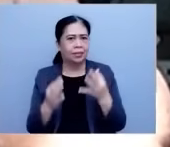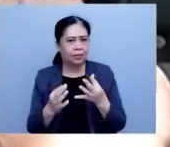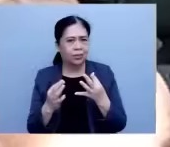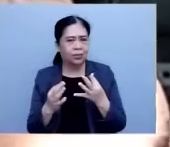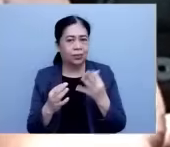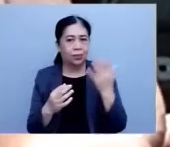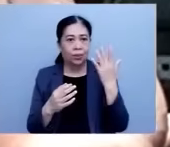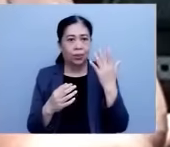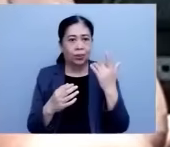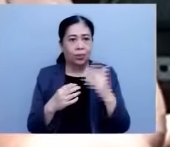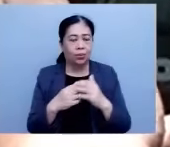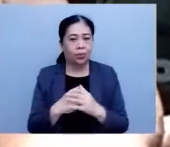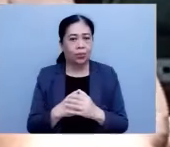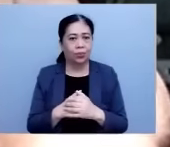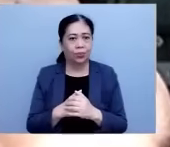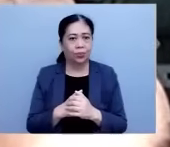dahil